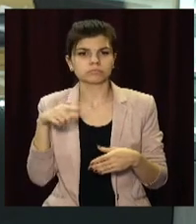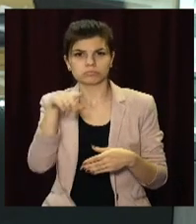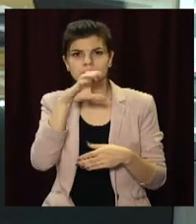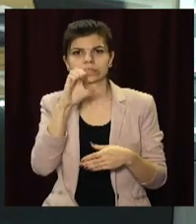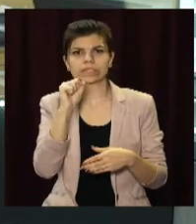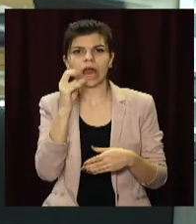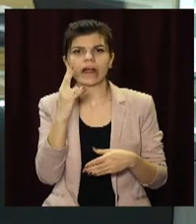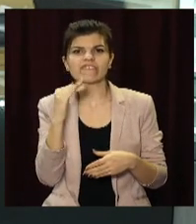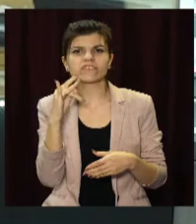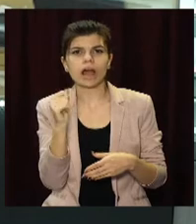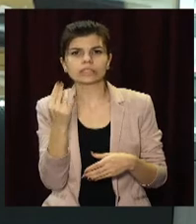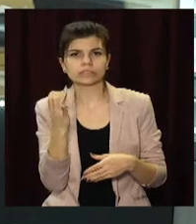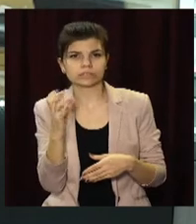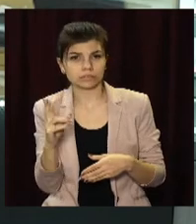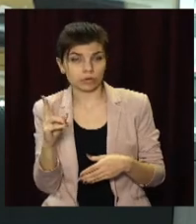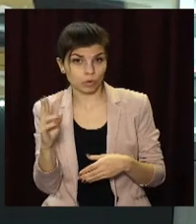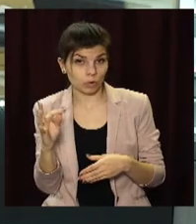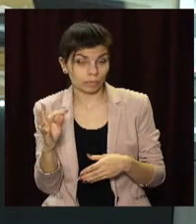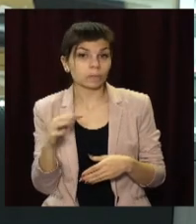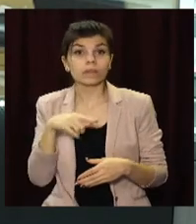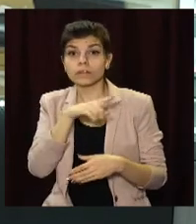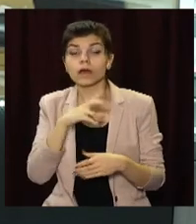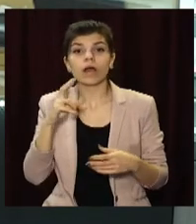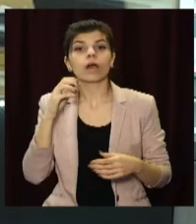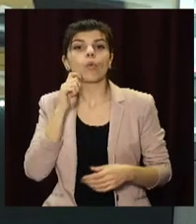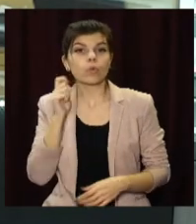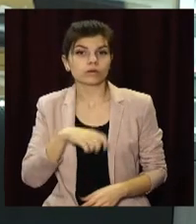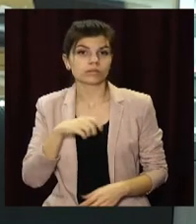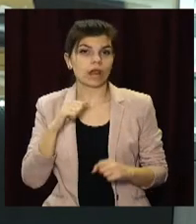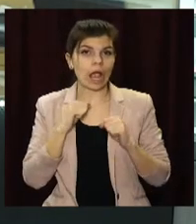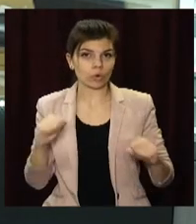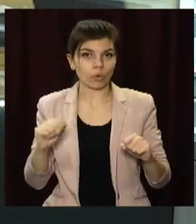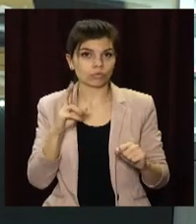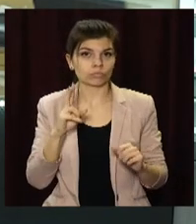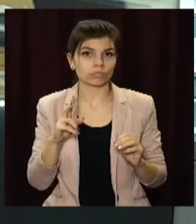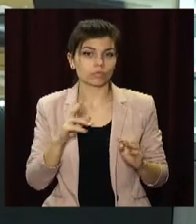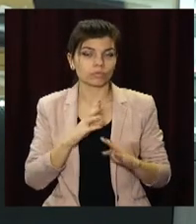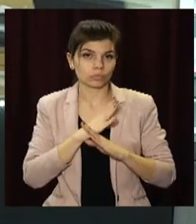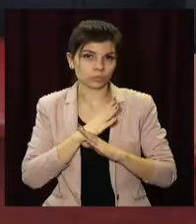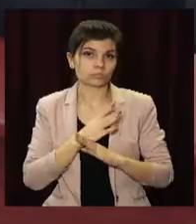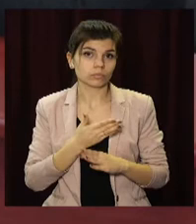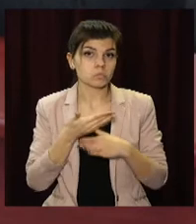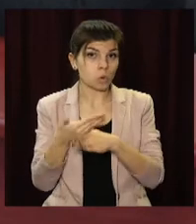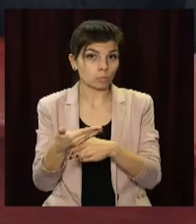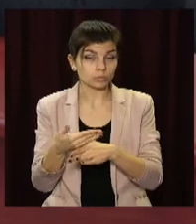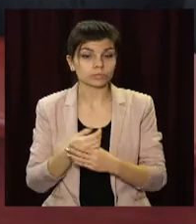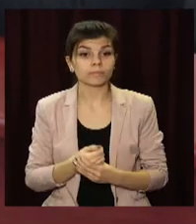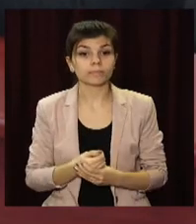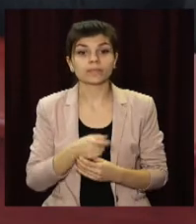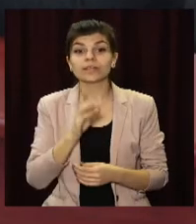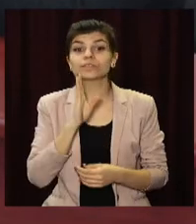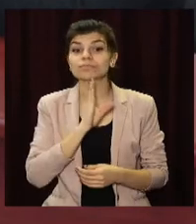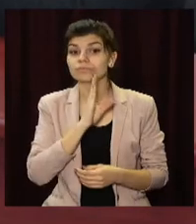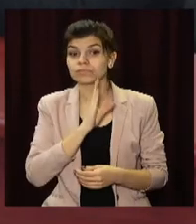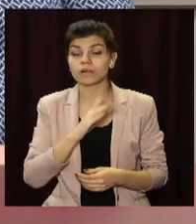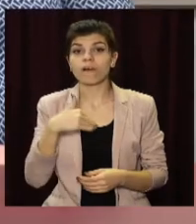організація ТАПС Україна, яка об'єднує сім'ї загиблих героїв України. Подробиці далі в сюжеті. Пані Наталія з Кам'янського